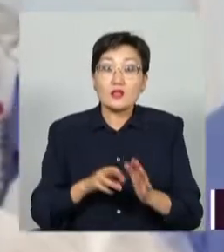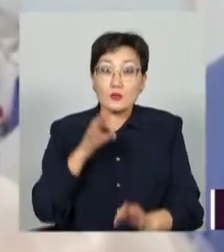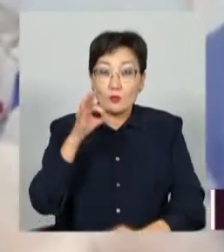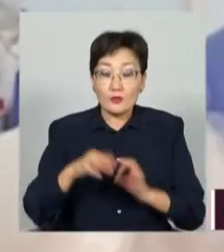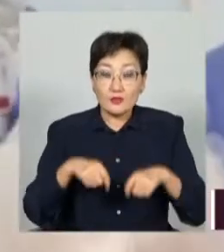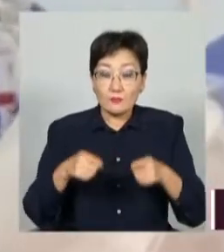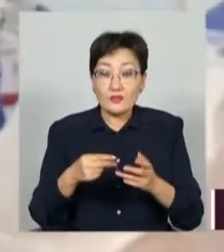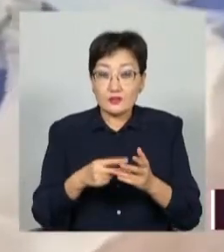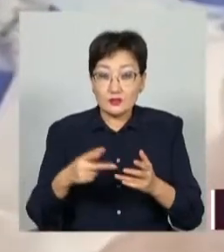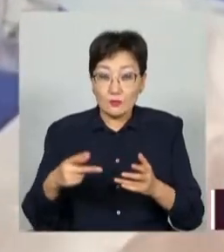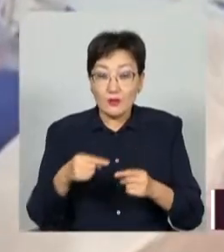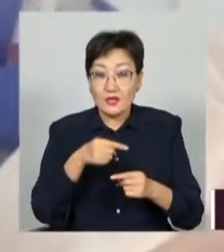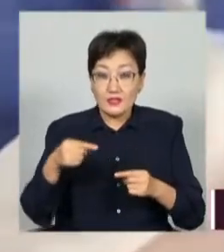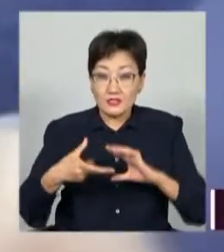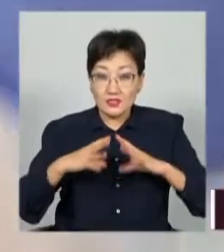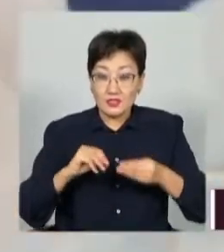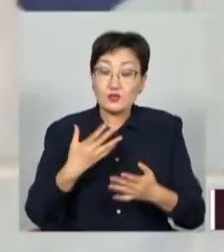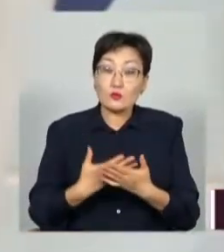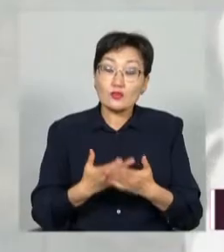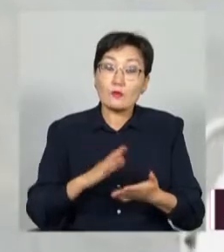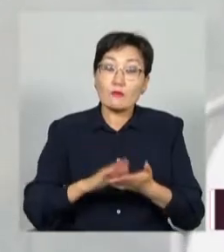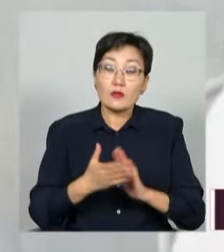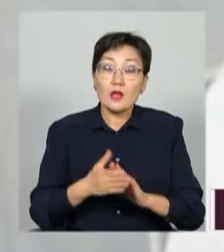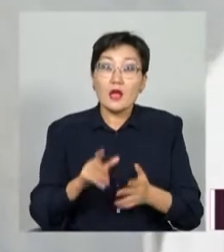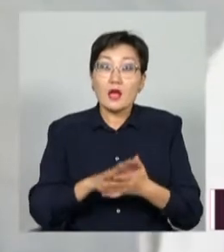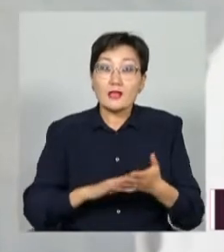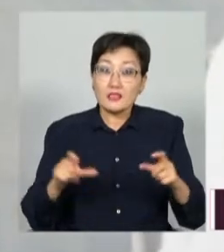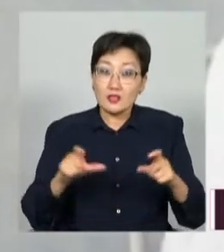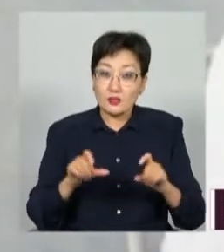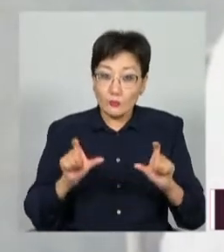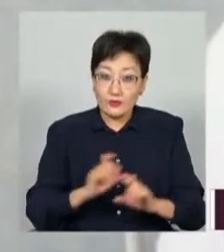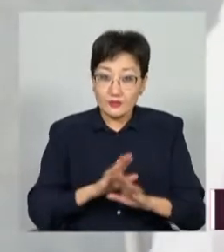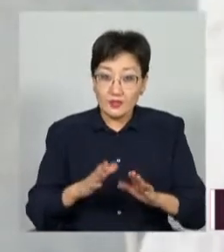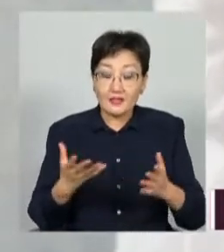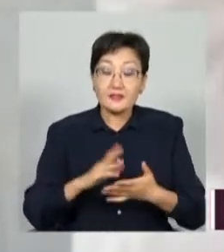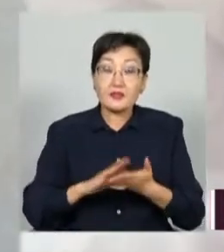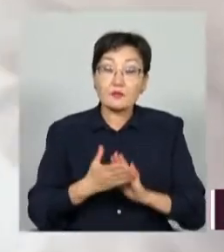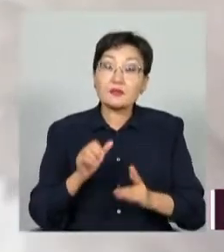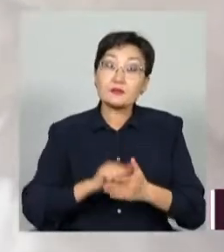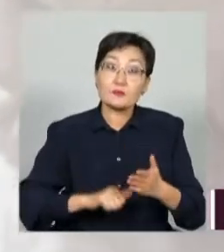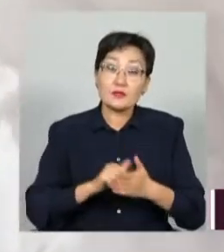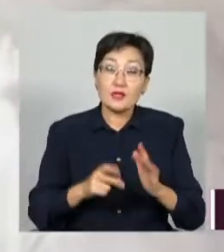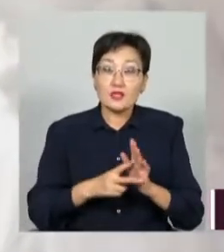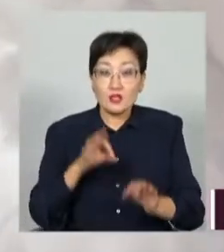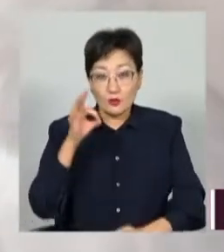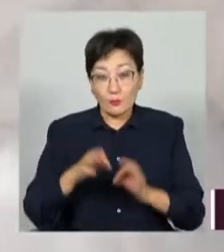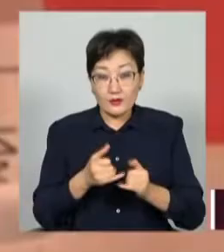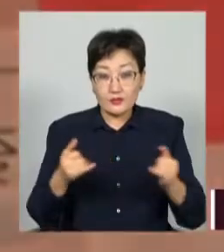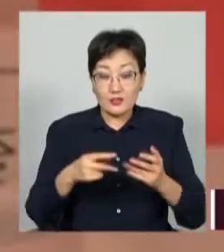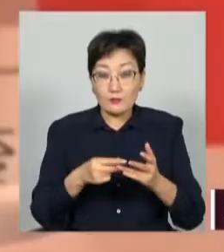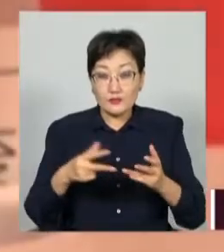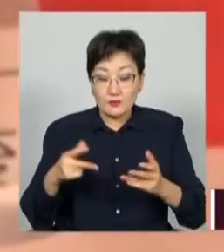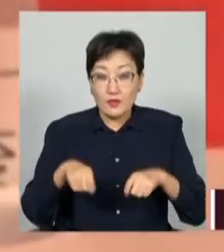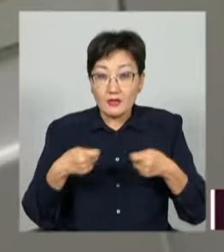тапсырған ПТР тесті теріс нәтиже көрсетсе, әрі қарай карантинде отырмайды. Ал егер қандай да бір себептермен 7 тәулікке арналған ПТР